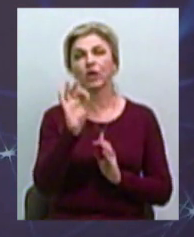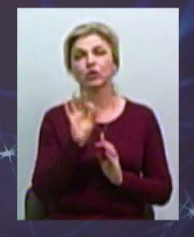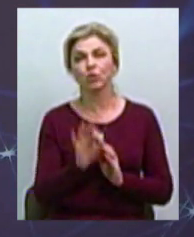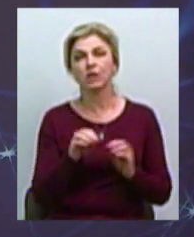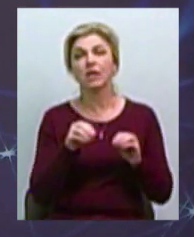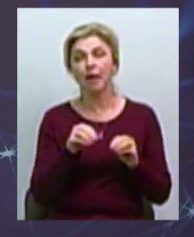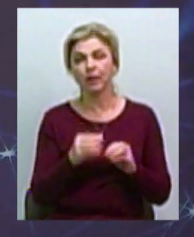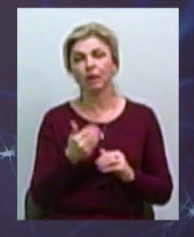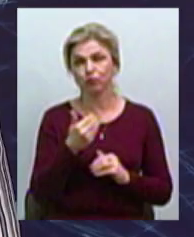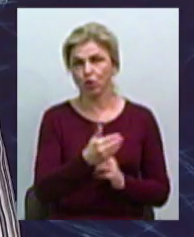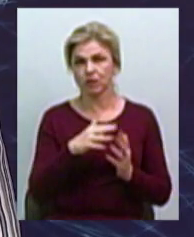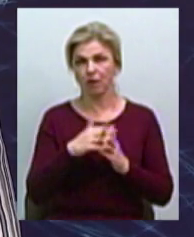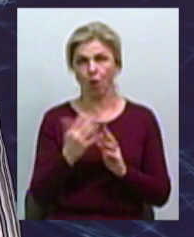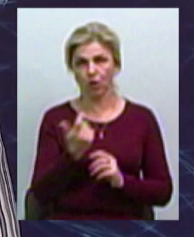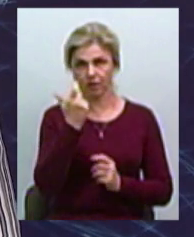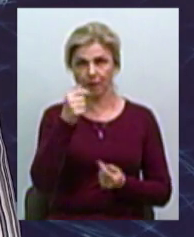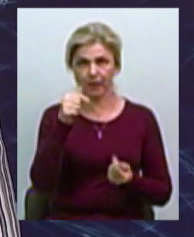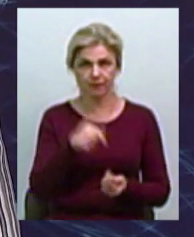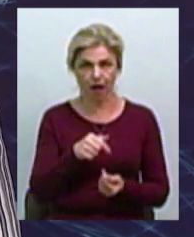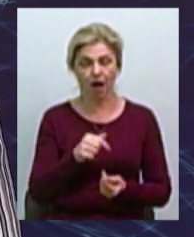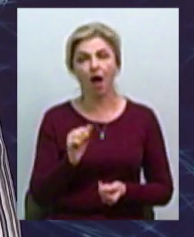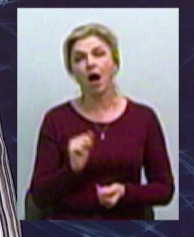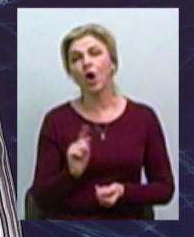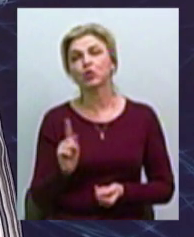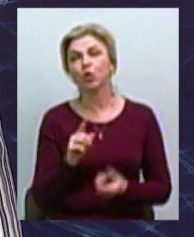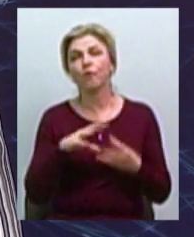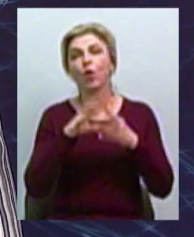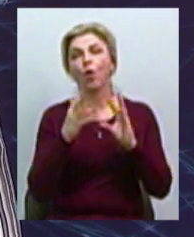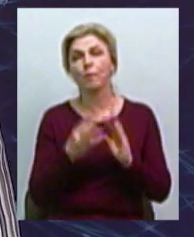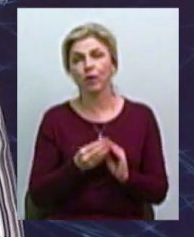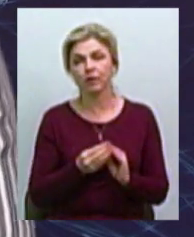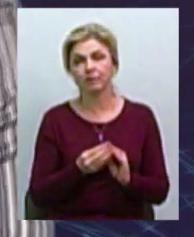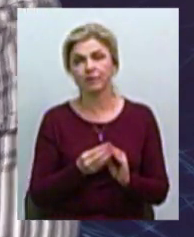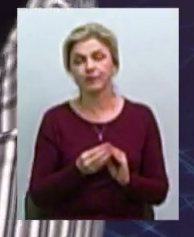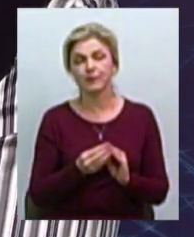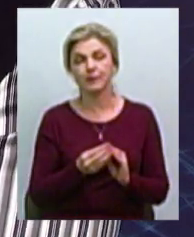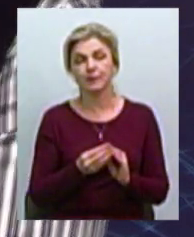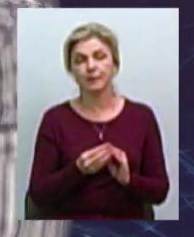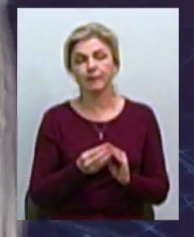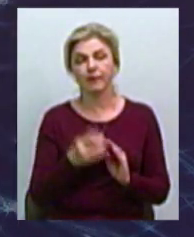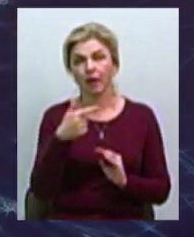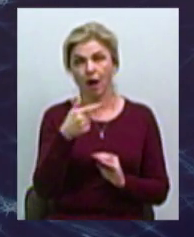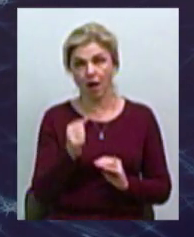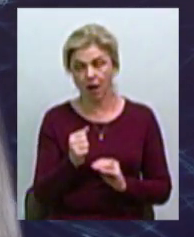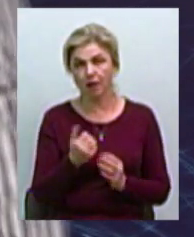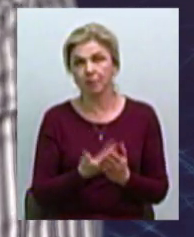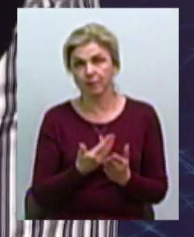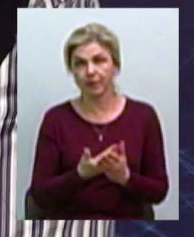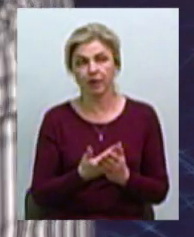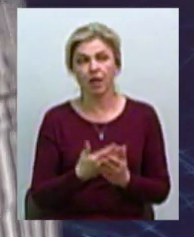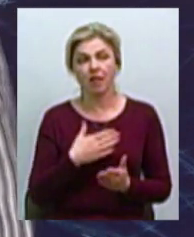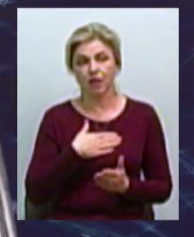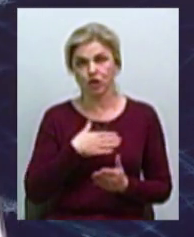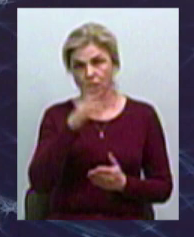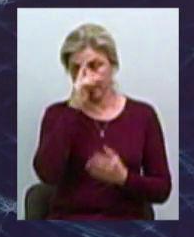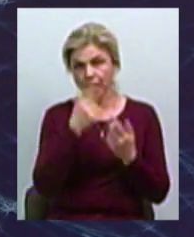землі сільськогосподарського призначення. А що це у загальному вираженні? Ви маєте увазі у гектарах? Так. По нашій